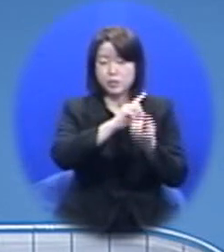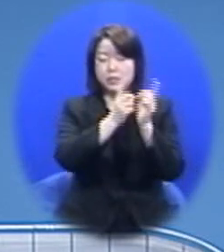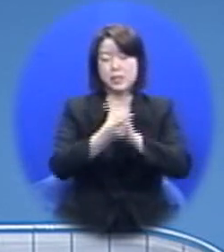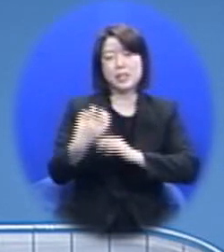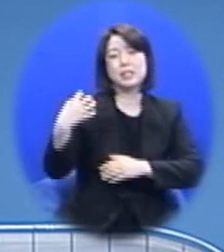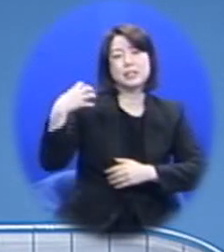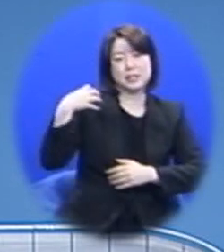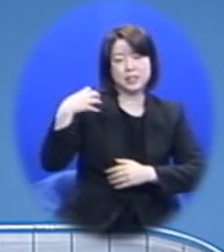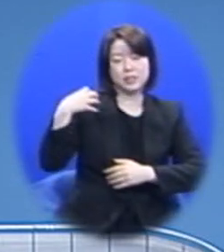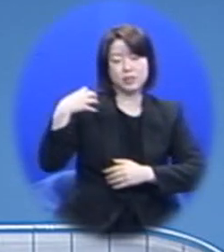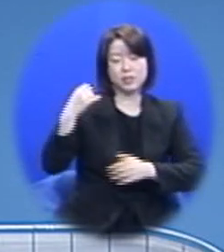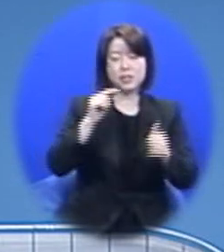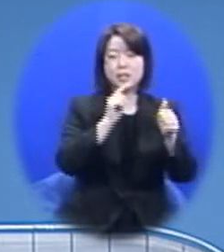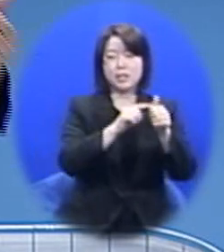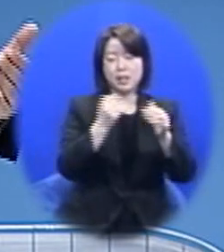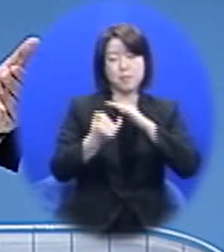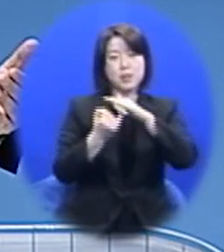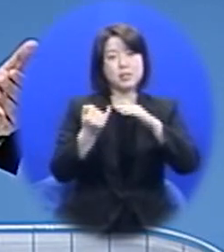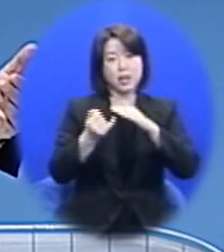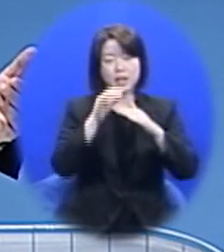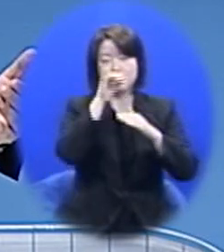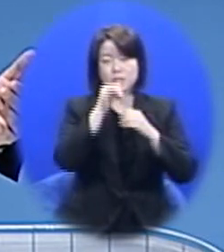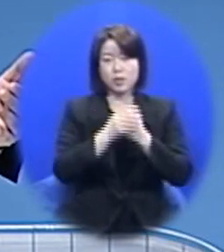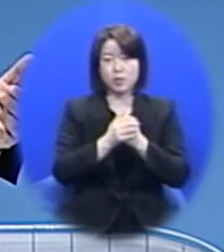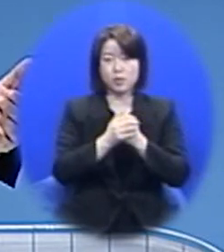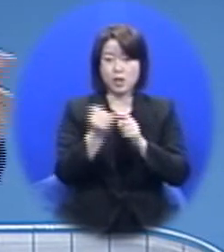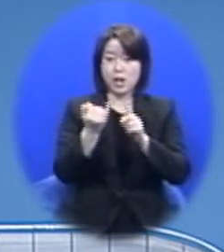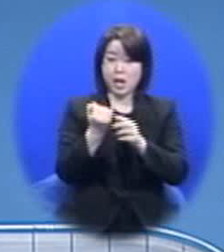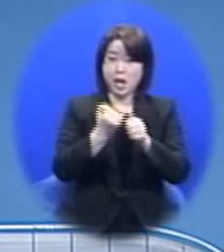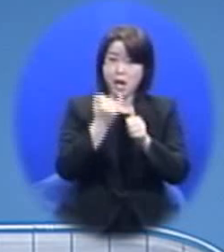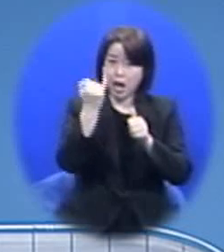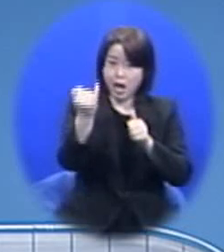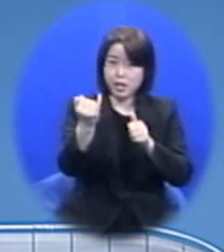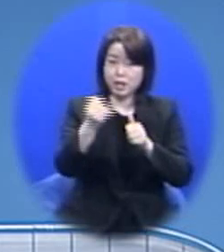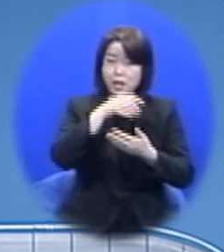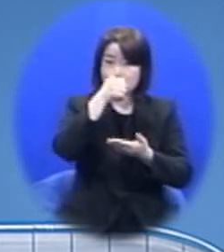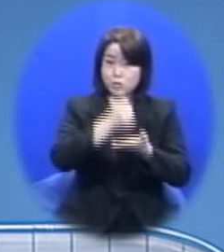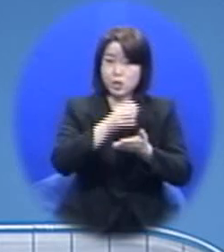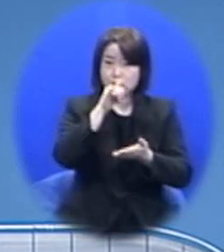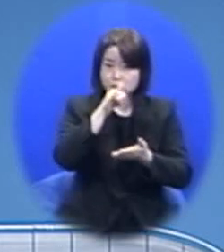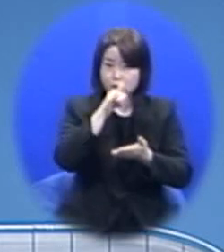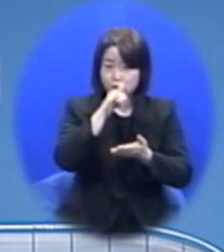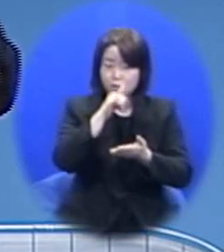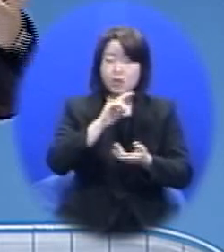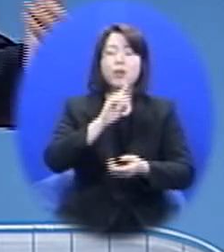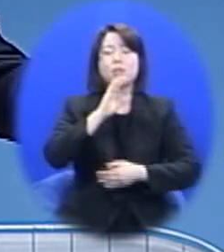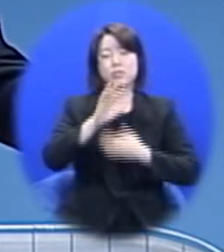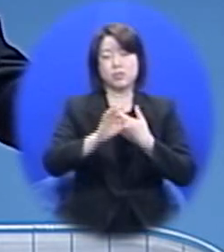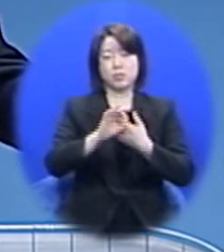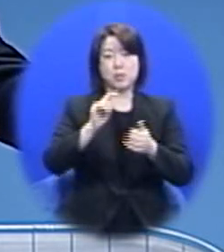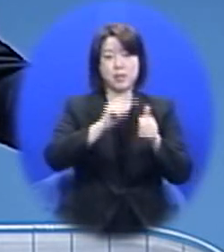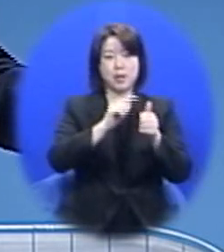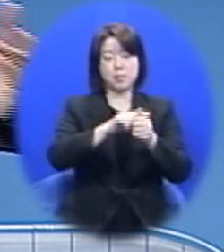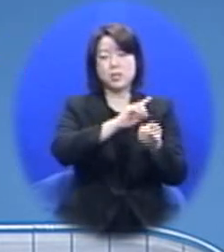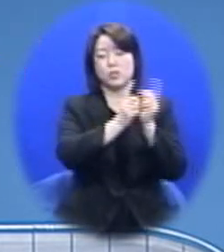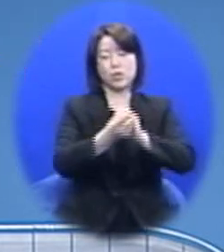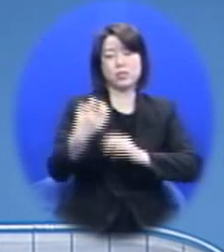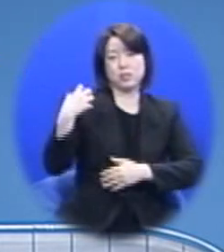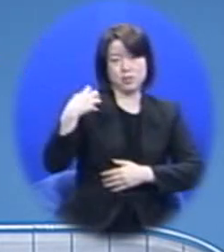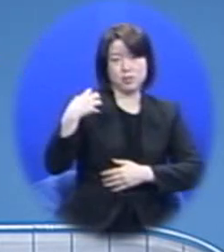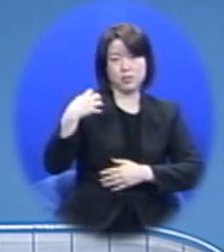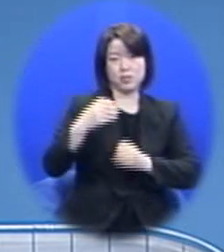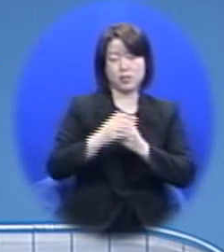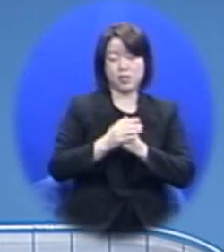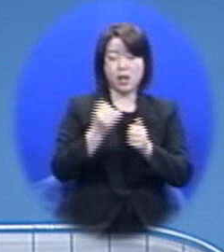남편의 사랑입니다. 아내가 죄를 지었어요? 남편이 대신 지는. 아내가 뭘 잘못했어요?